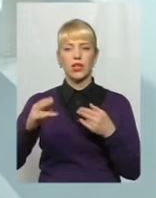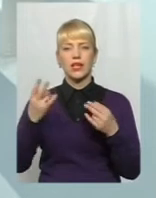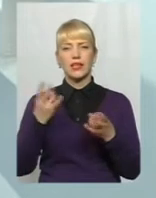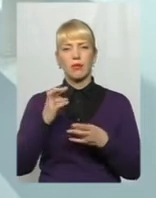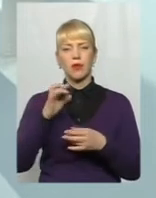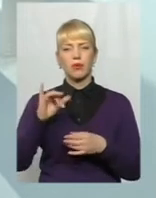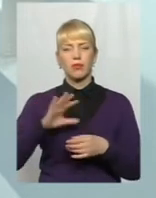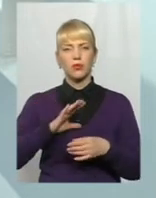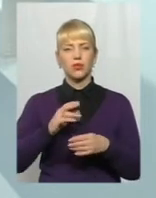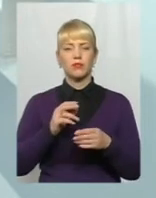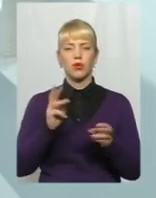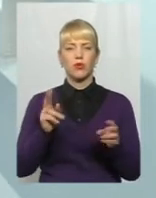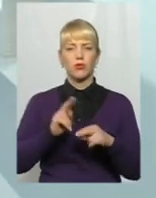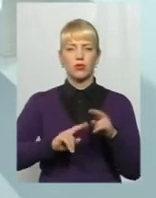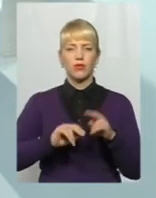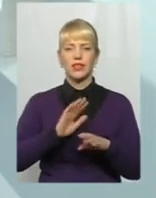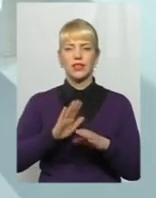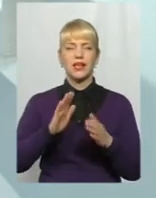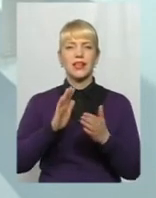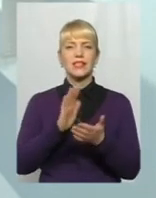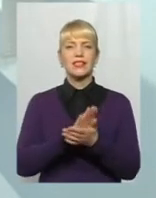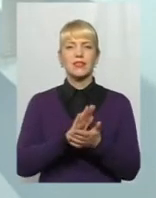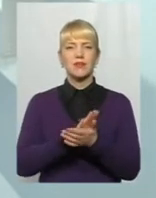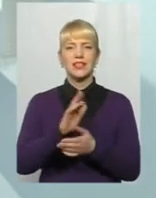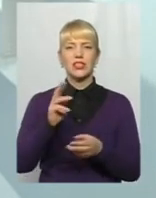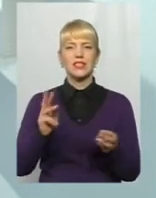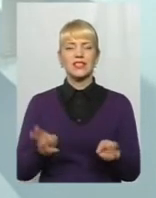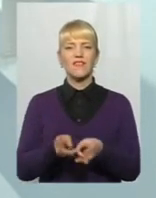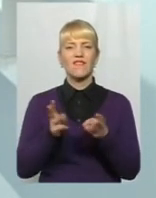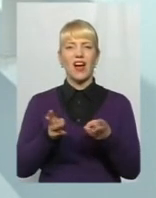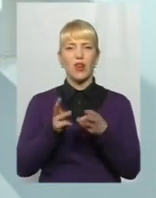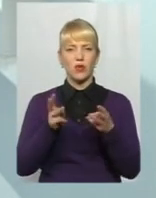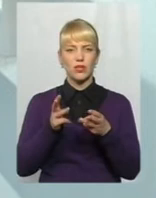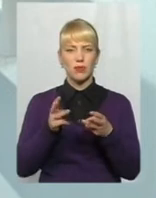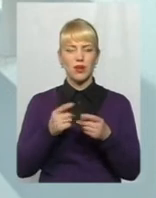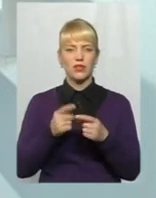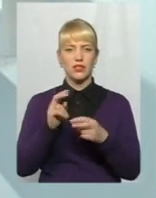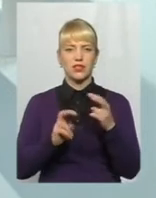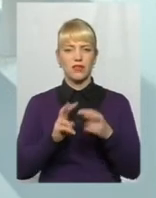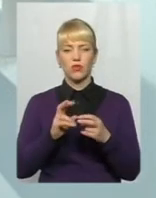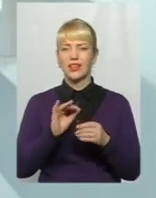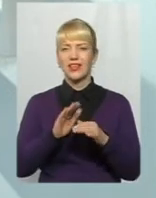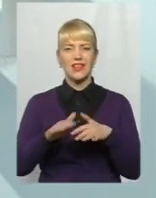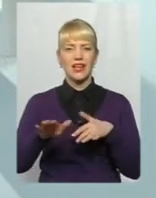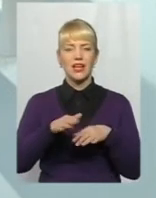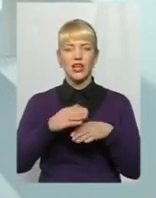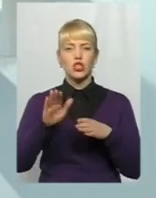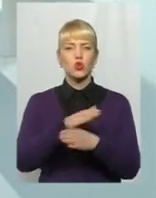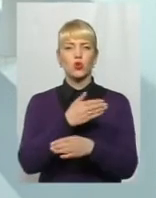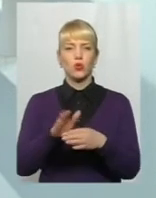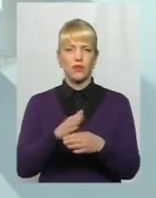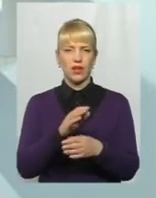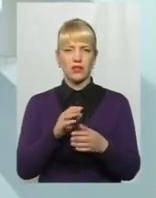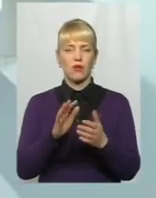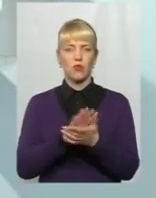не сміттєспалювальний завод, як про це багато говорили. Сортувальний, все ж таки. І не зовсім сміттєсортувальну лінію, тому що воно не вирішить наші проблеми. А